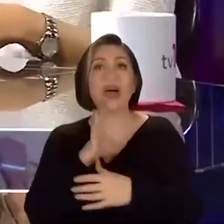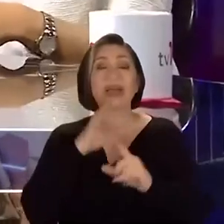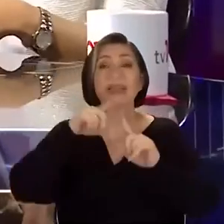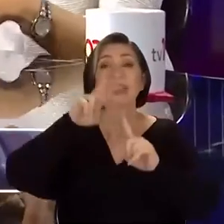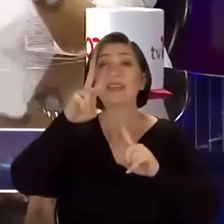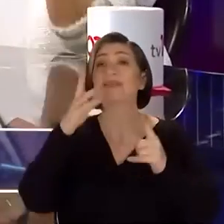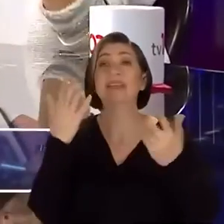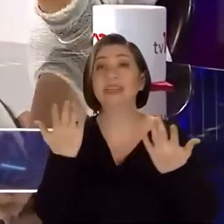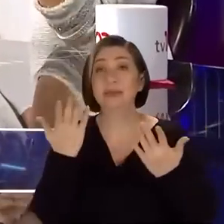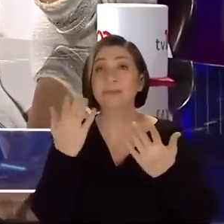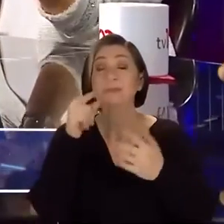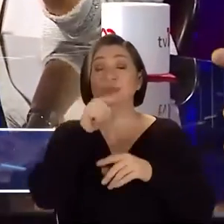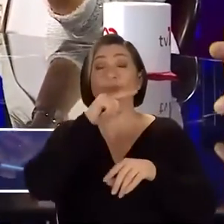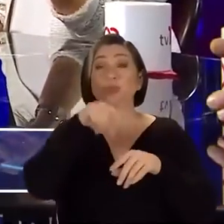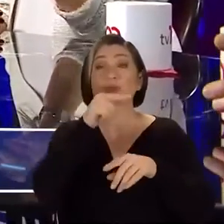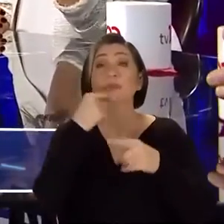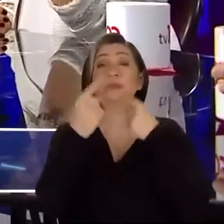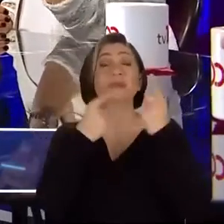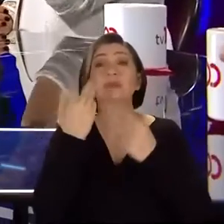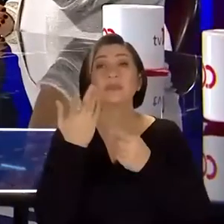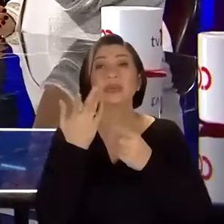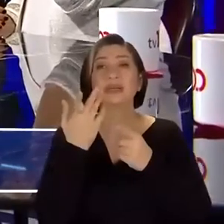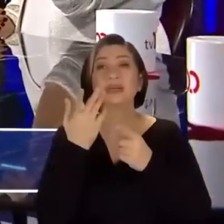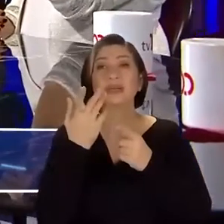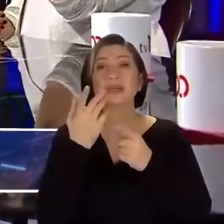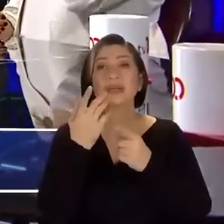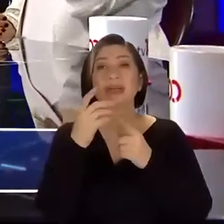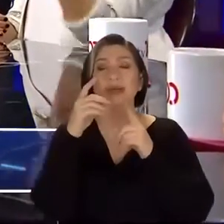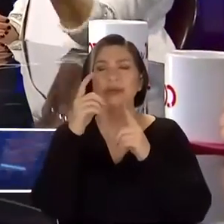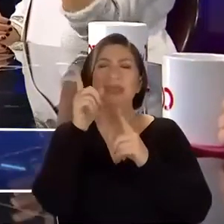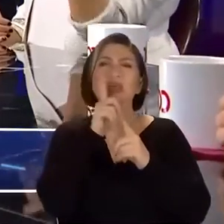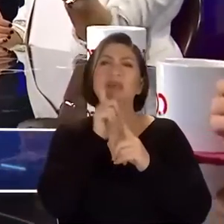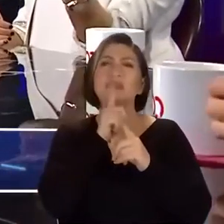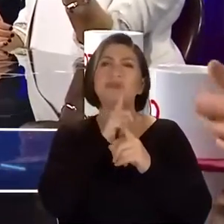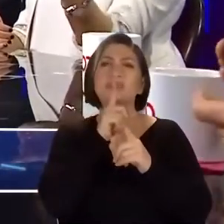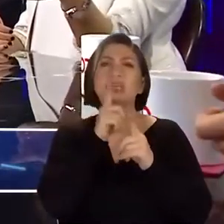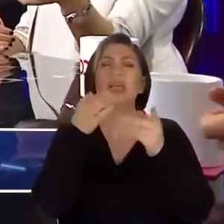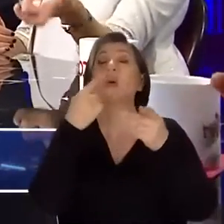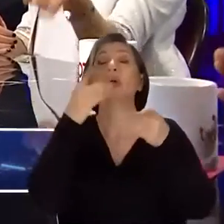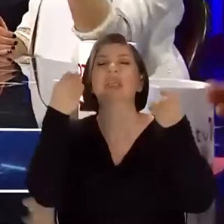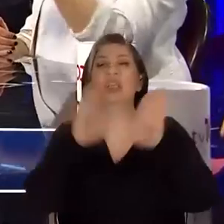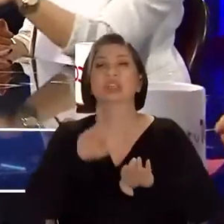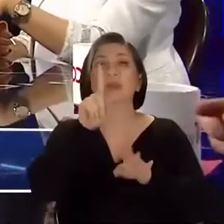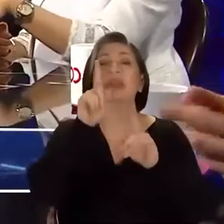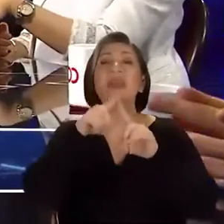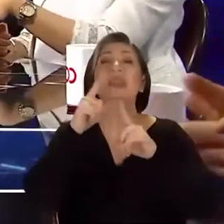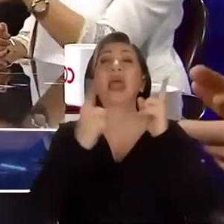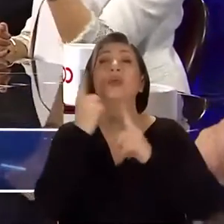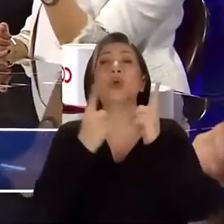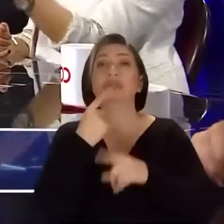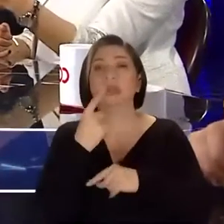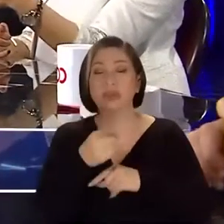televizyon teknolojisiyle ilgili o dönem söylenen şey disruptive kelimesi. Yıkıcı bir teknolojidir demişler. Bugün aynı